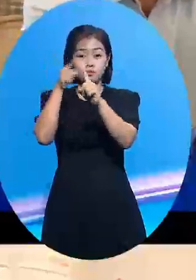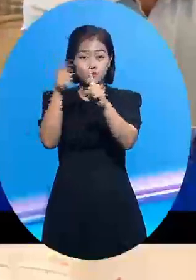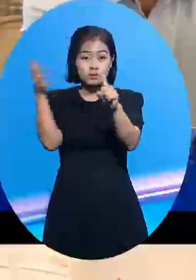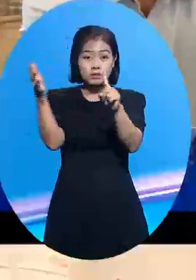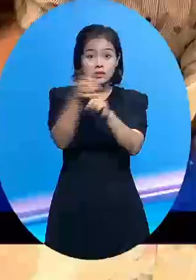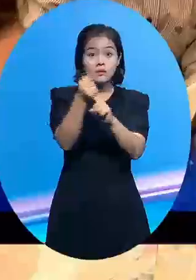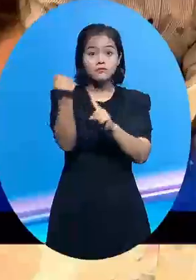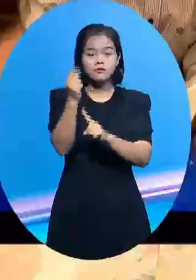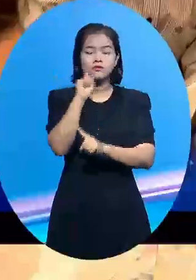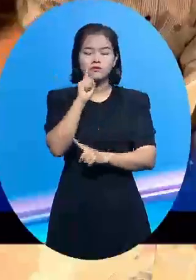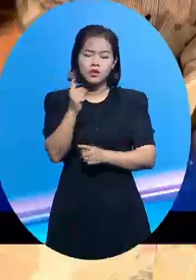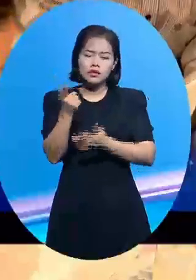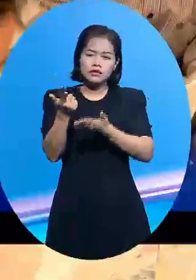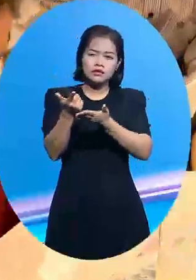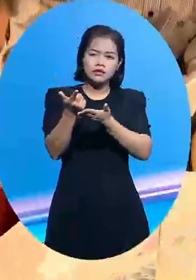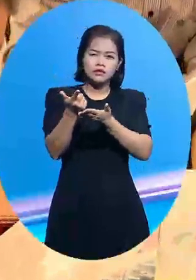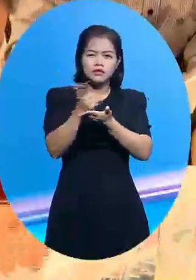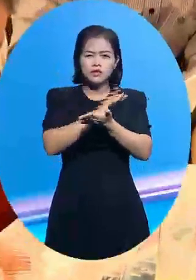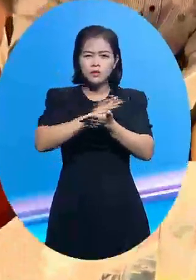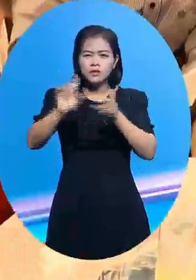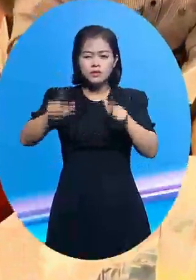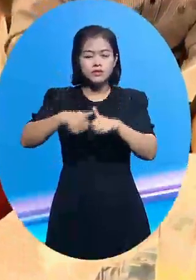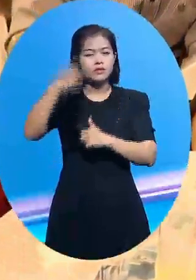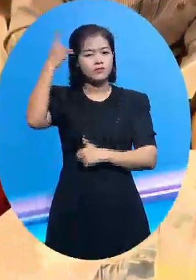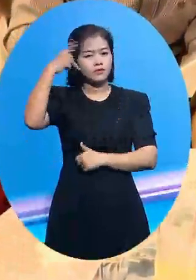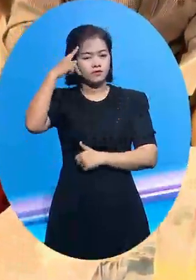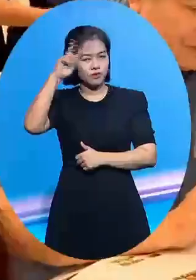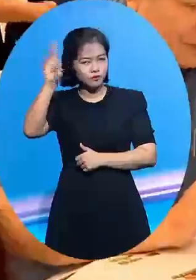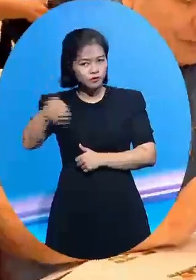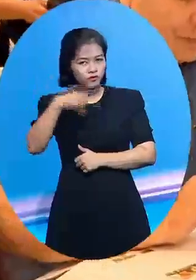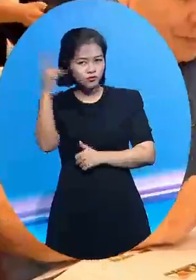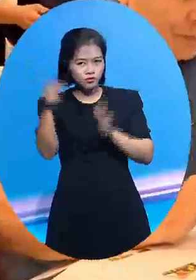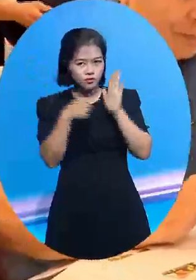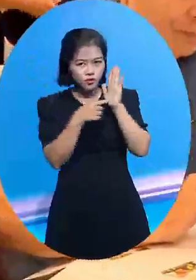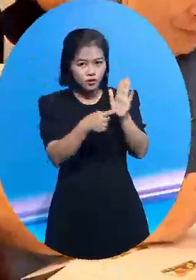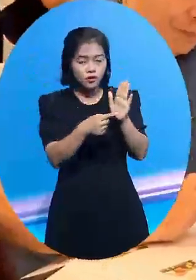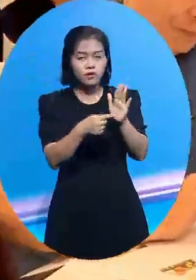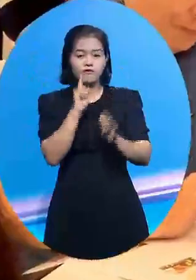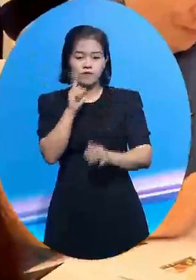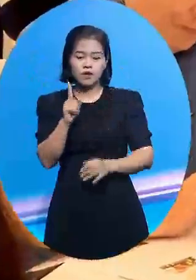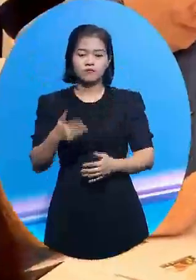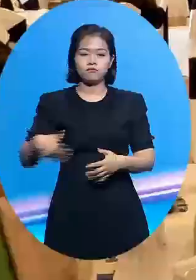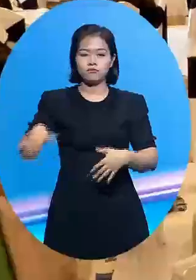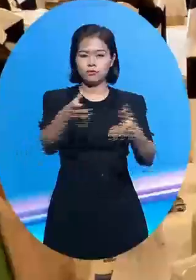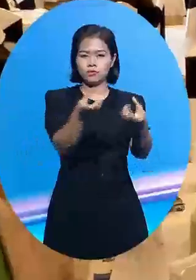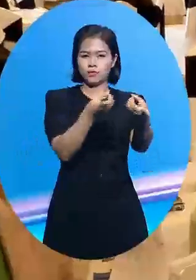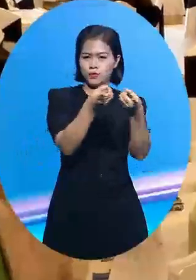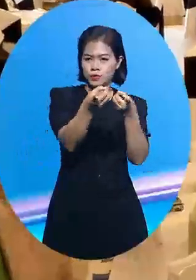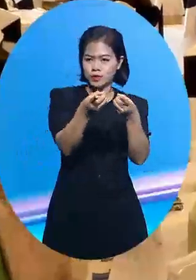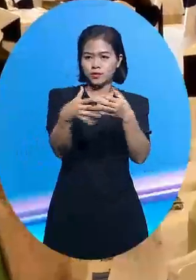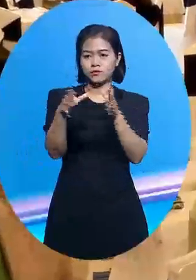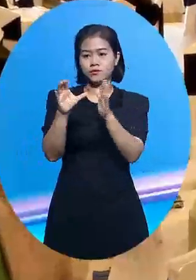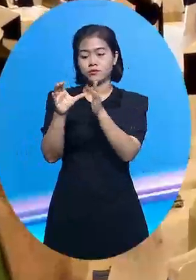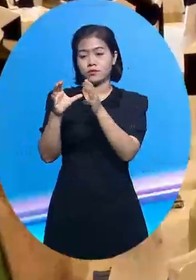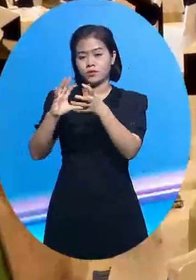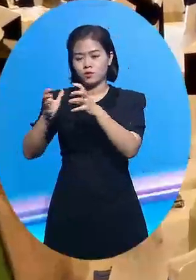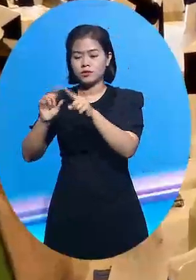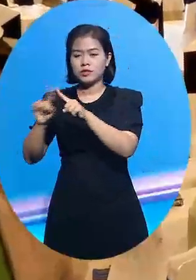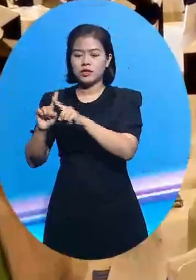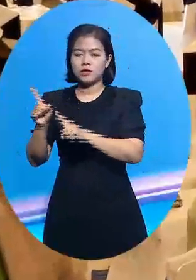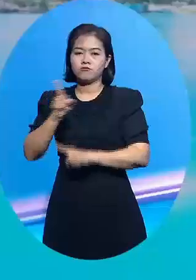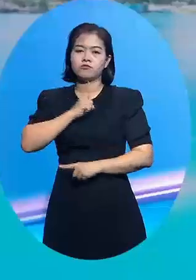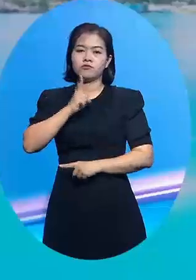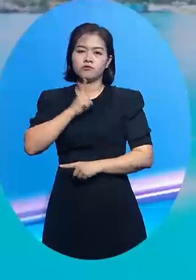thể, cần kiên định ổn định kinh tế vĩ mô, tối ưu nguồn lực, nâng cao tính độc lập, tự chủ, tự cường và năng lực chống chịu của nền kinh tế.